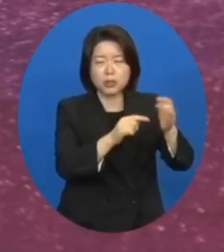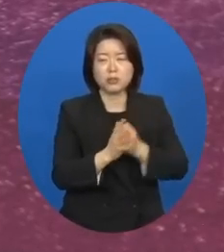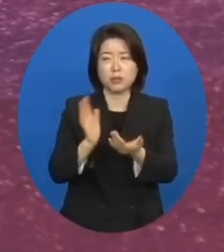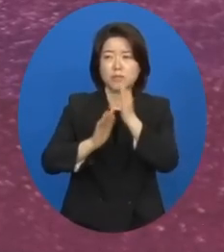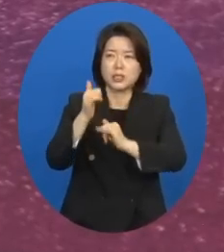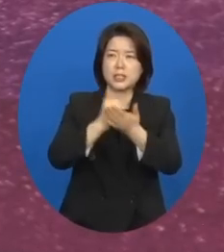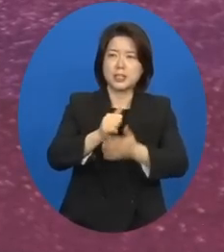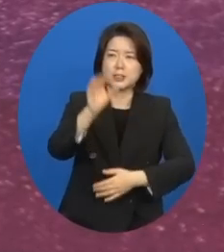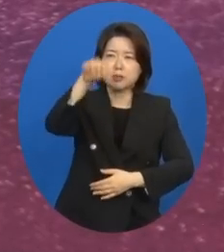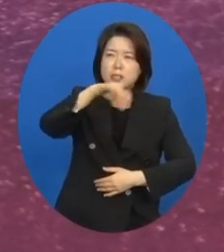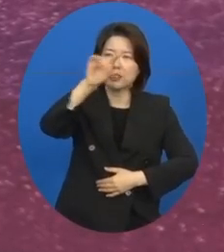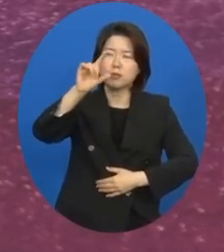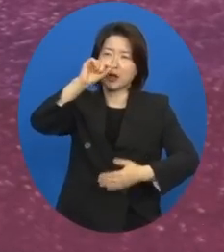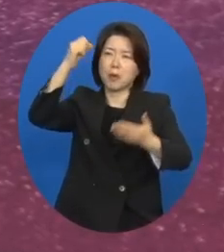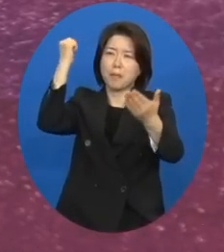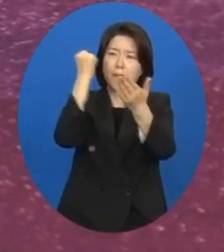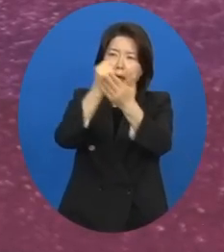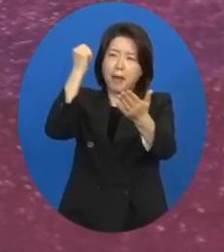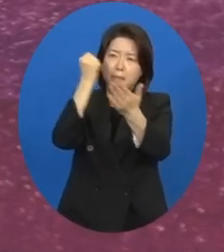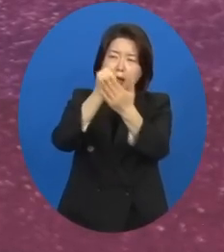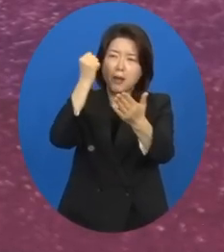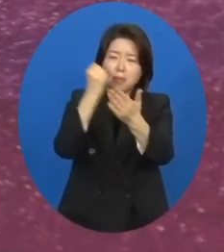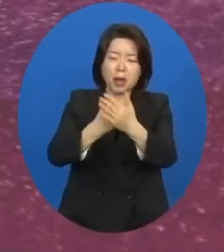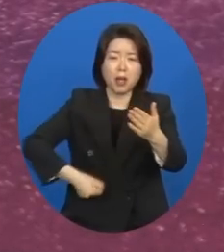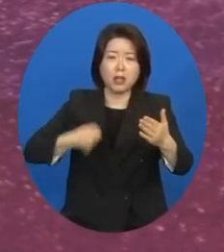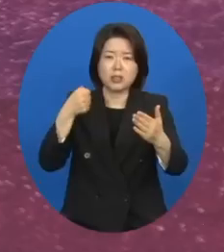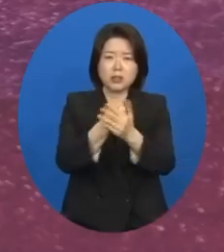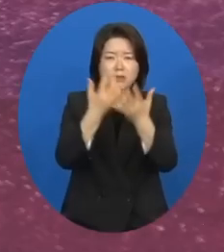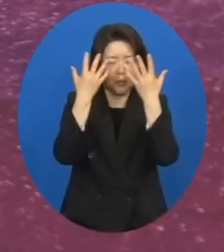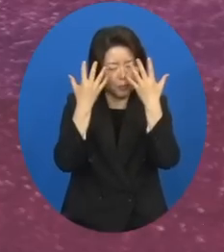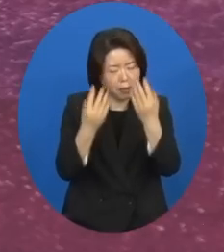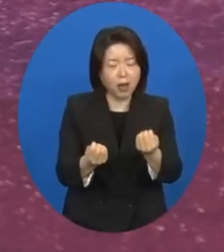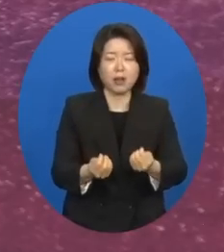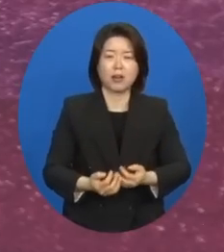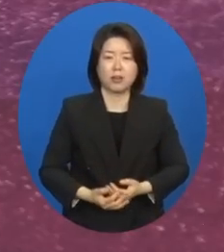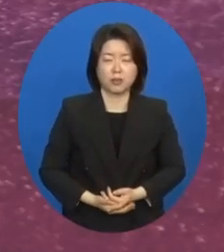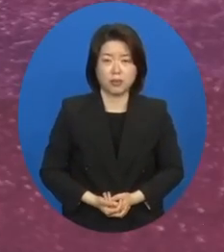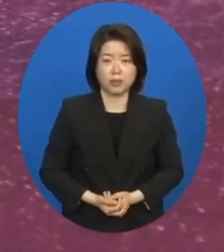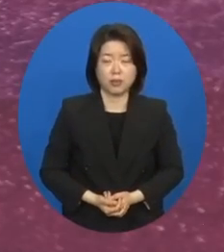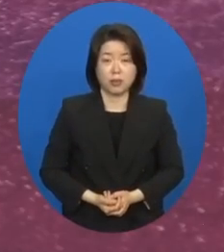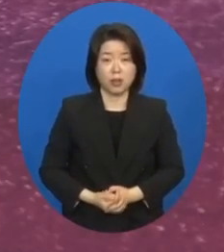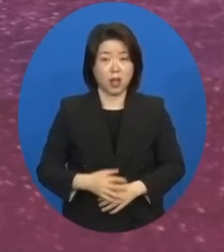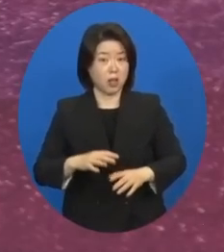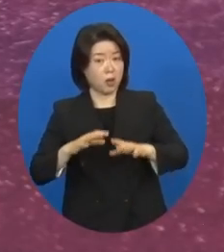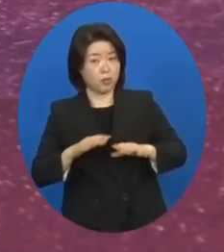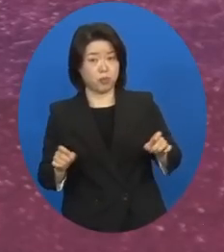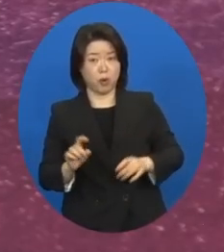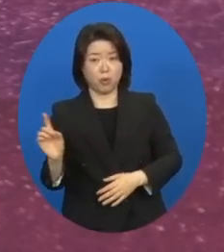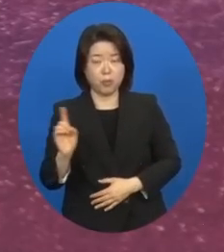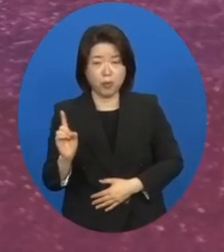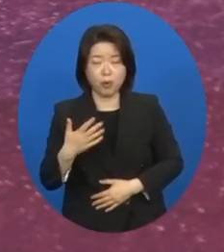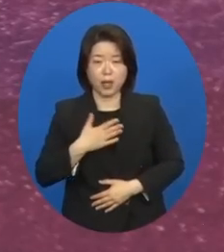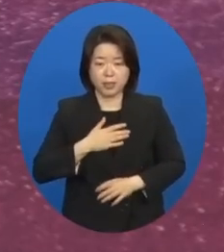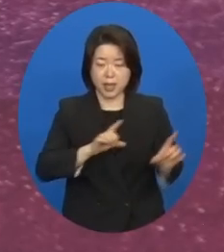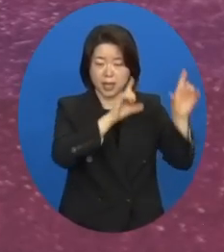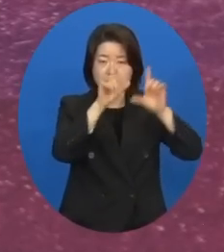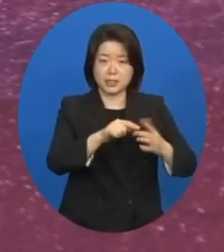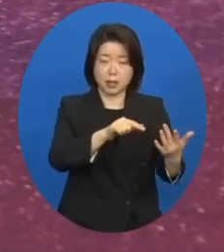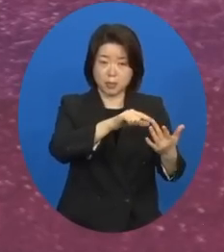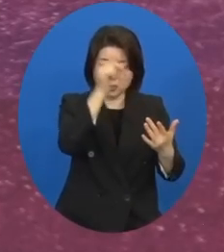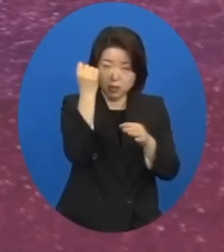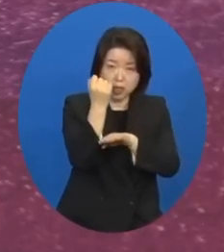예수님을 십자가에 못 박는 선택을 얼마나 많이 하고 있습니까? 무서운 것은 내 삶의 선택의